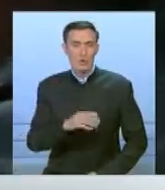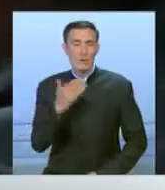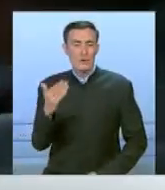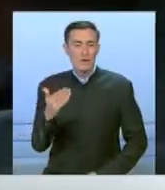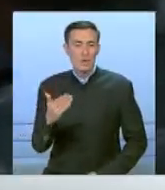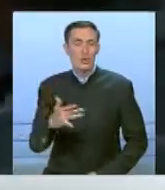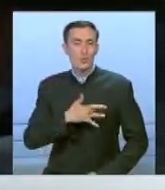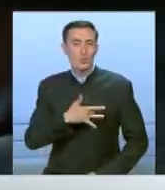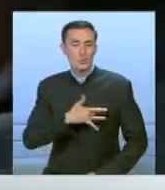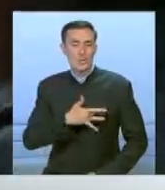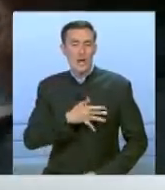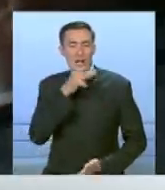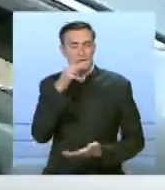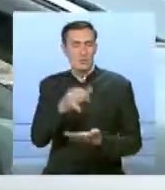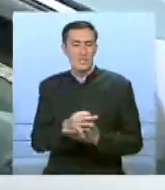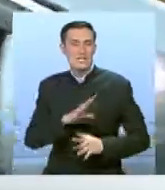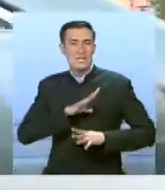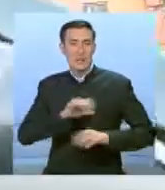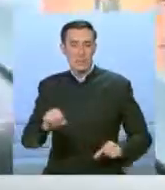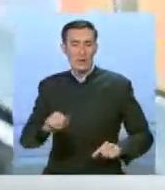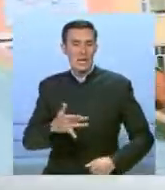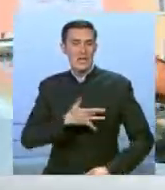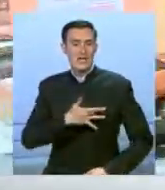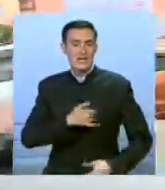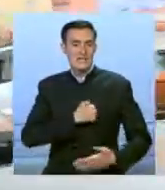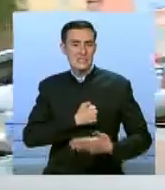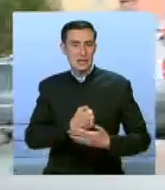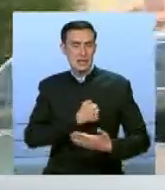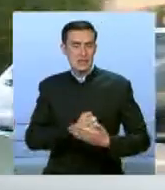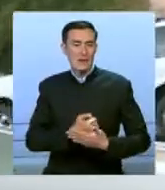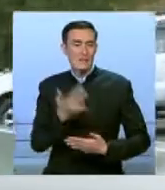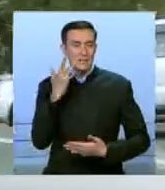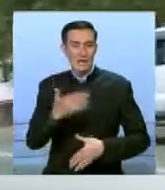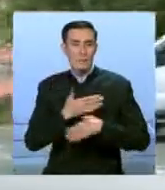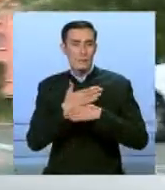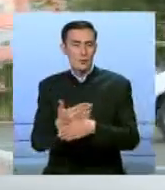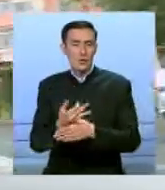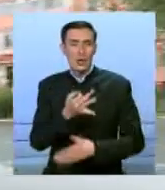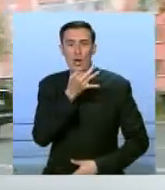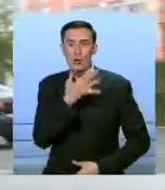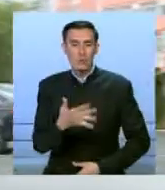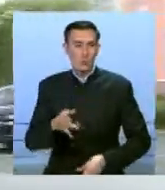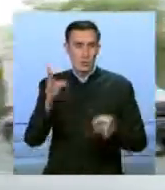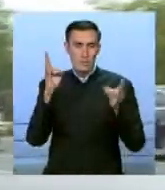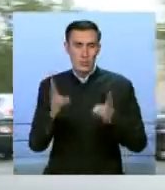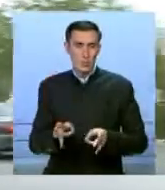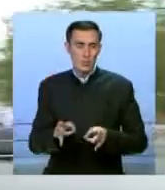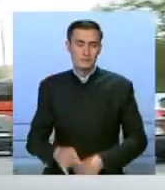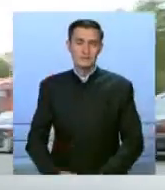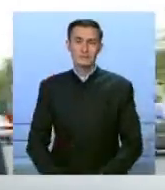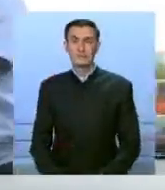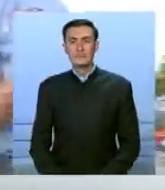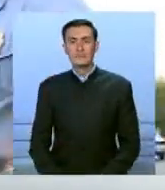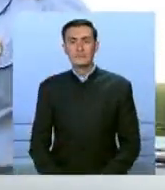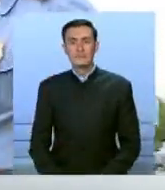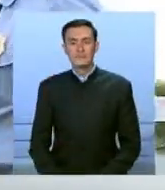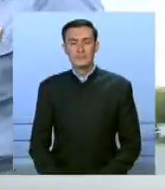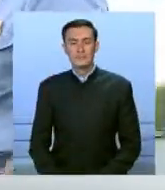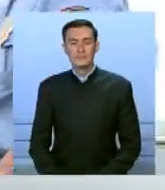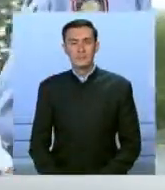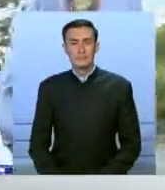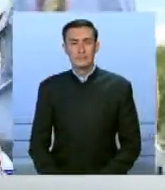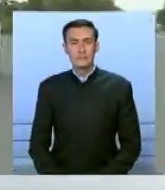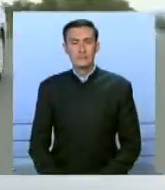их груди бьется отзывчивое и бесстрашное сердце, готовое отозваться на любую беду. Гульнар Жантасова, Олжас Байбусынов,